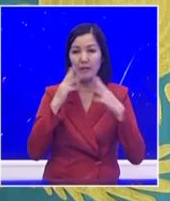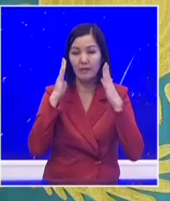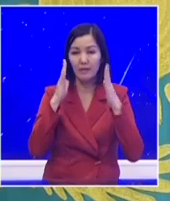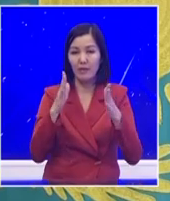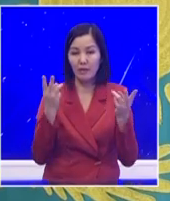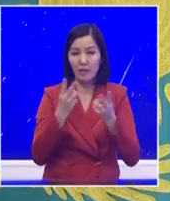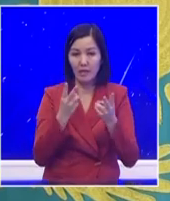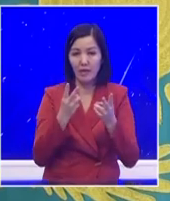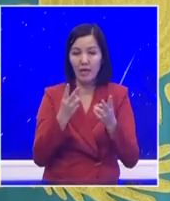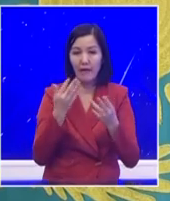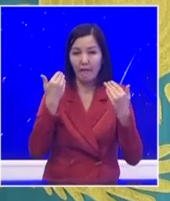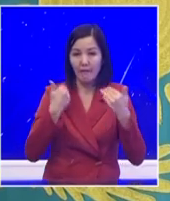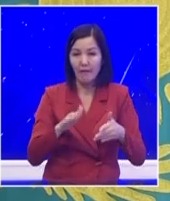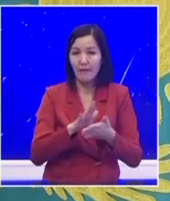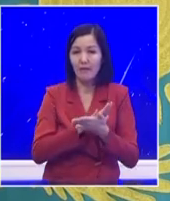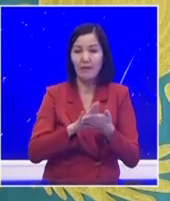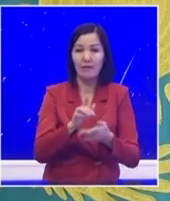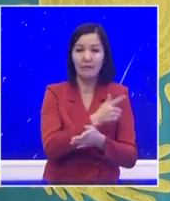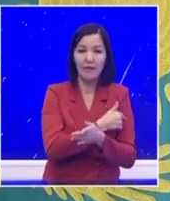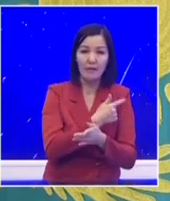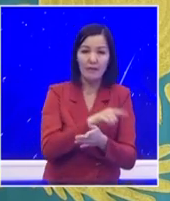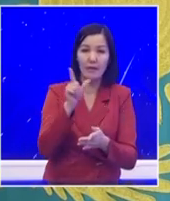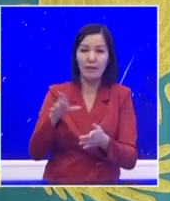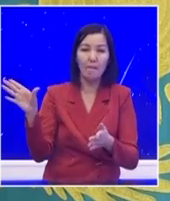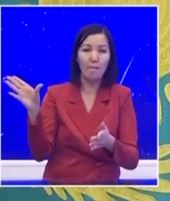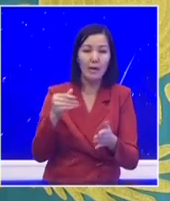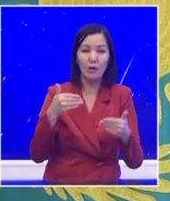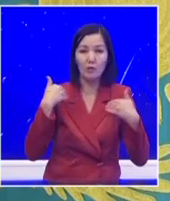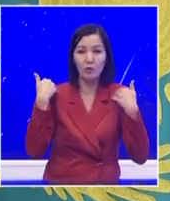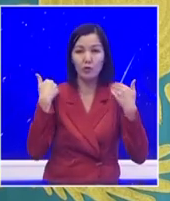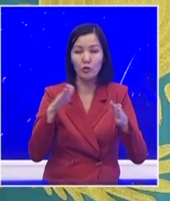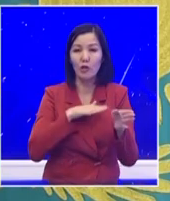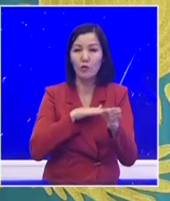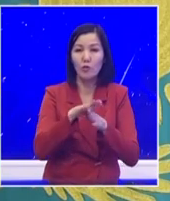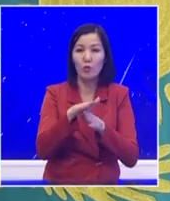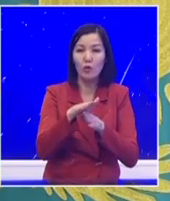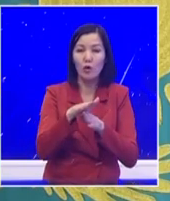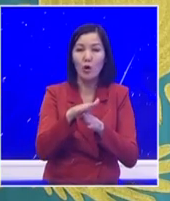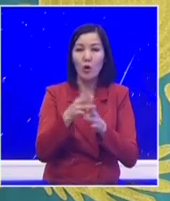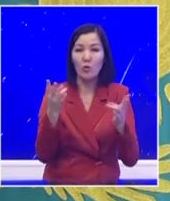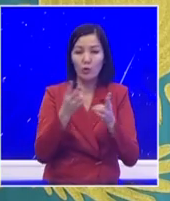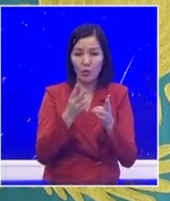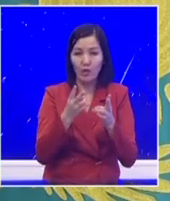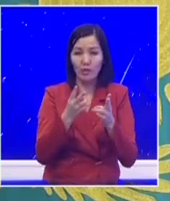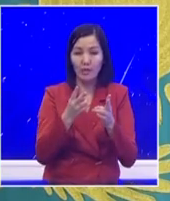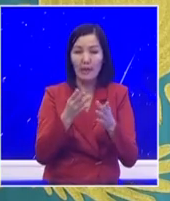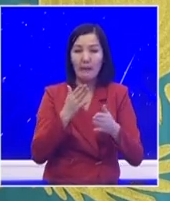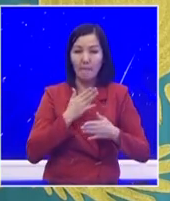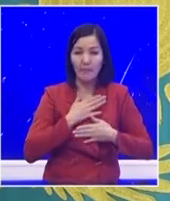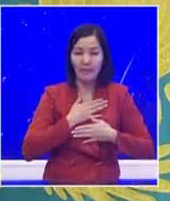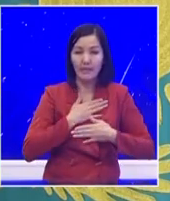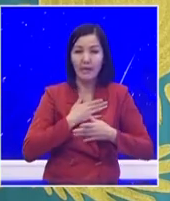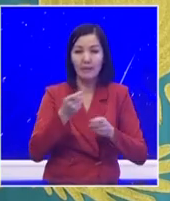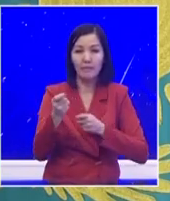аударып, санитарлық дәрігерлердің барлық ұсыныстарын толық сақтауымыз керек. Біз